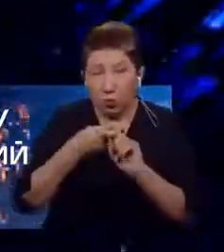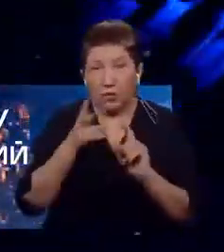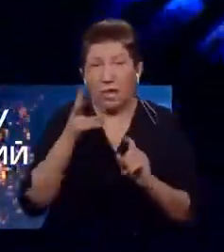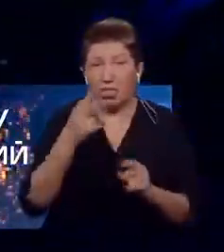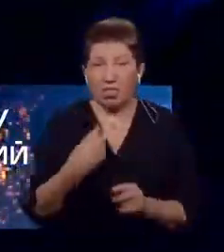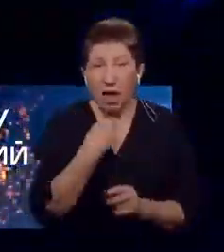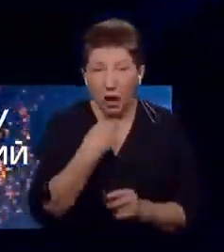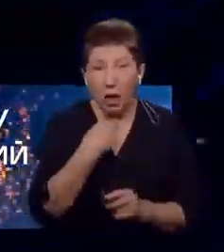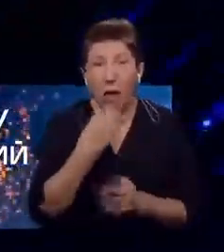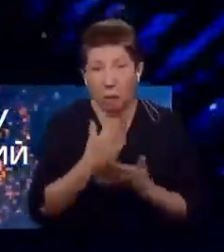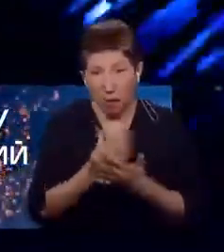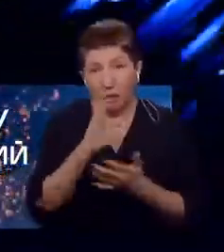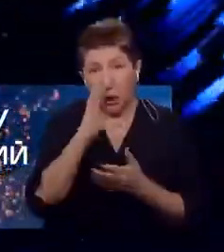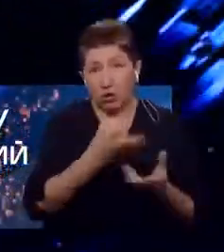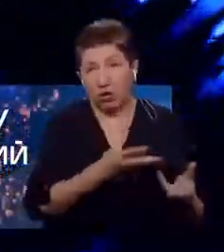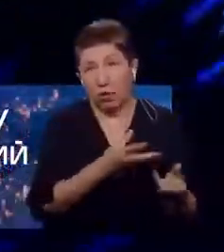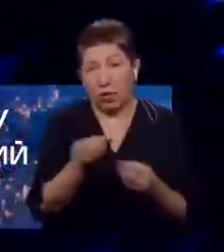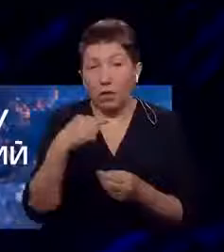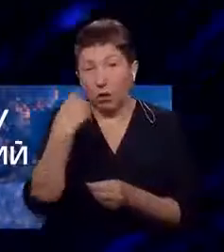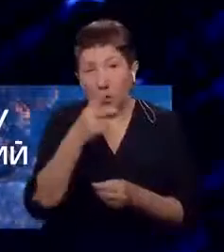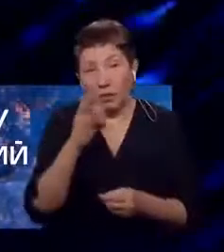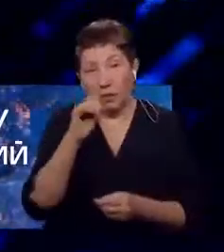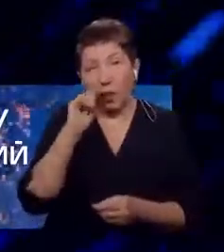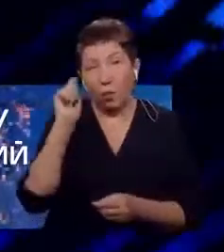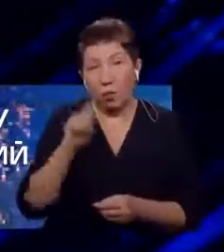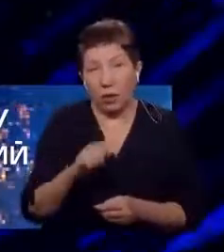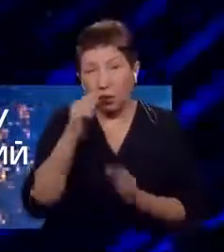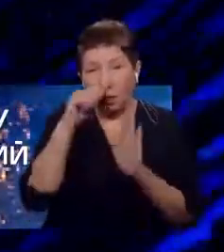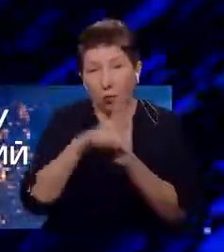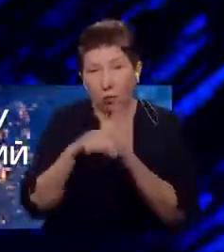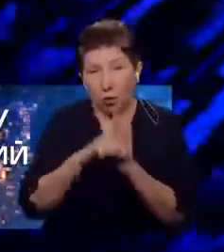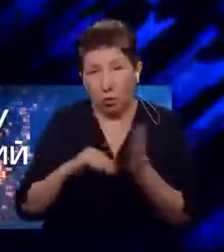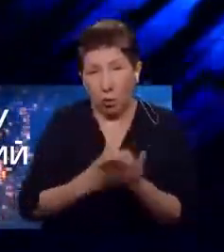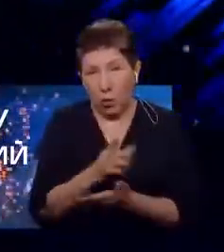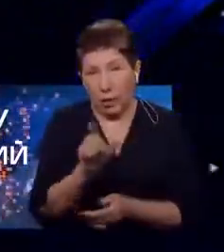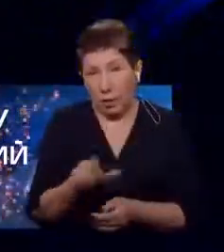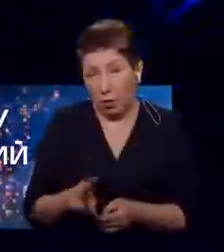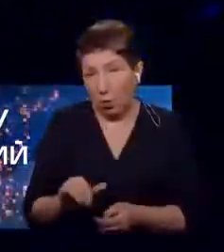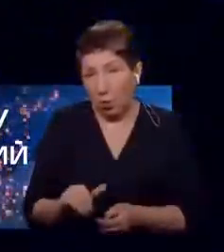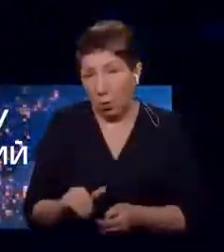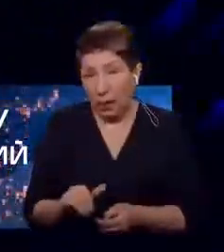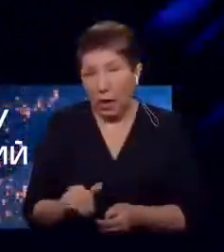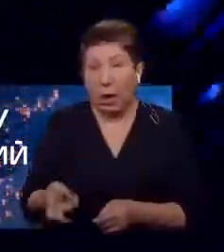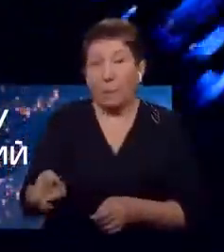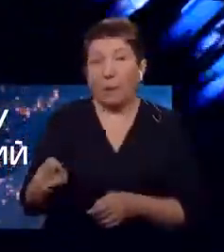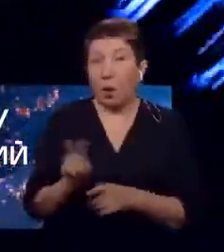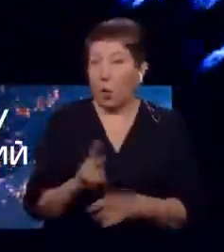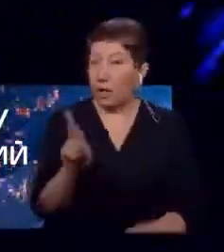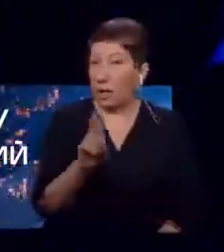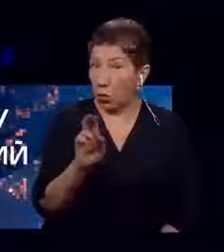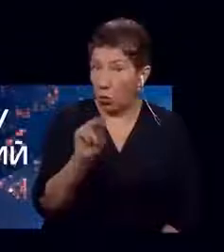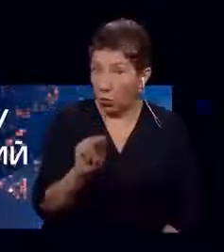нагло і мав серйозний вплив він особисто на українську внутрішню політику. Приходить до влади